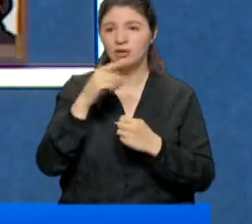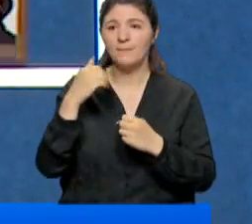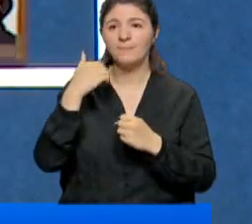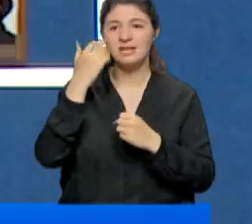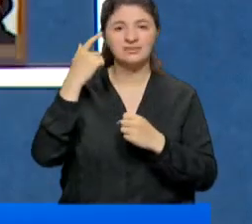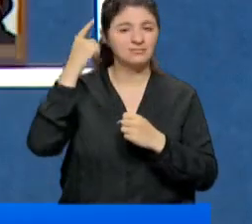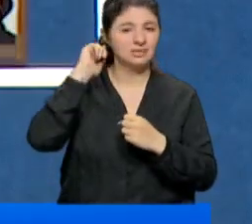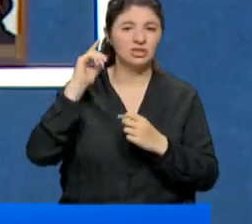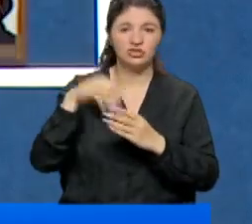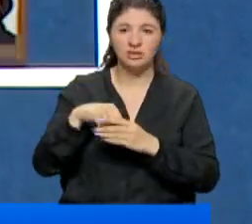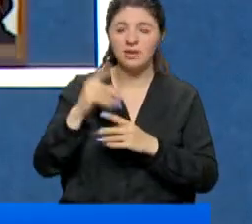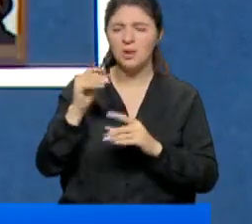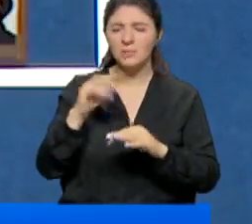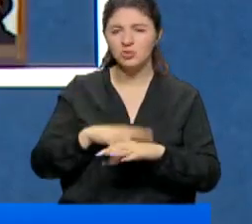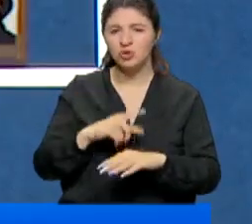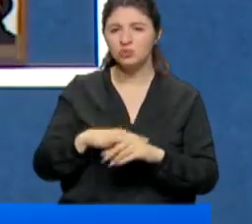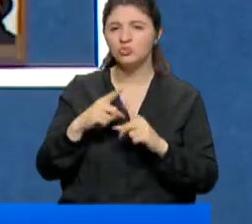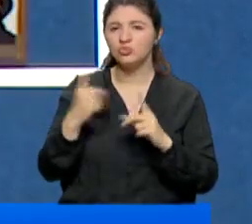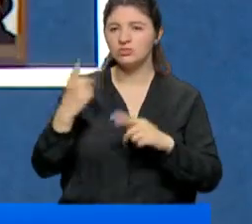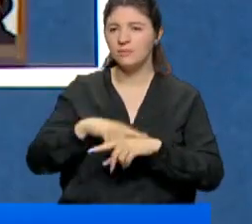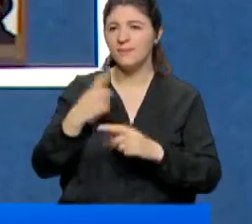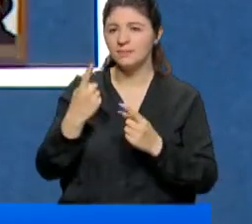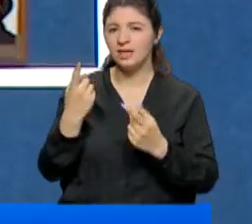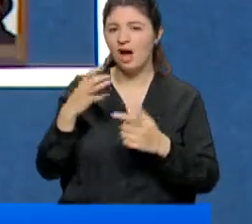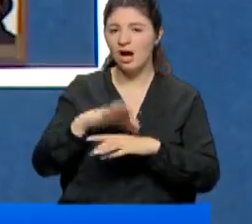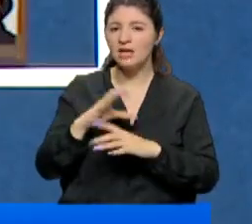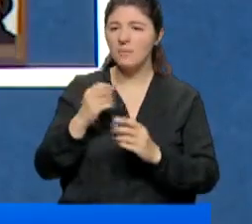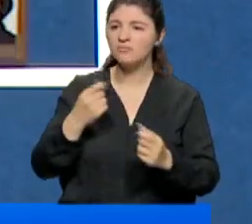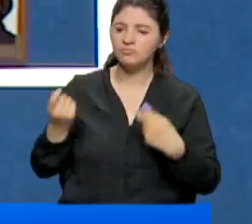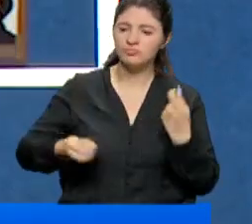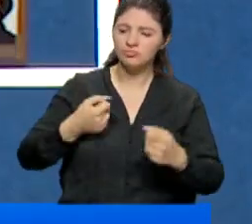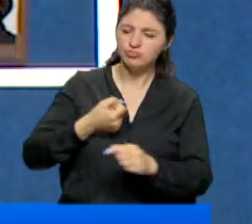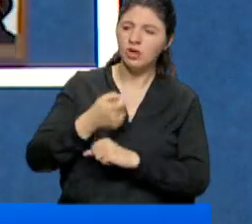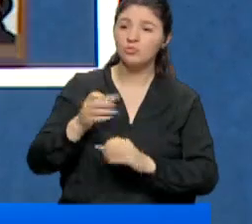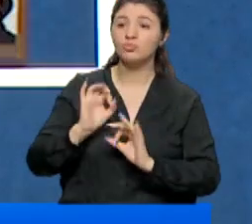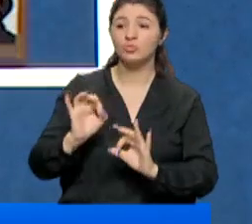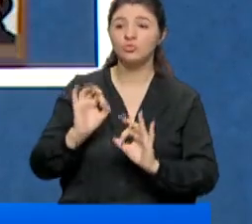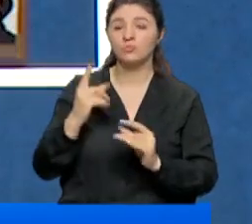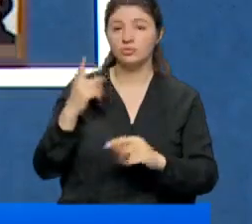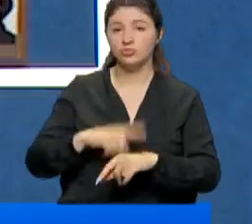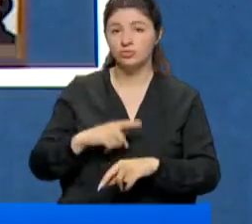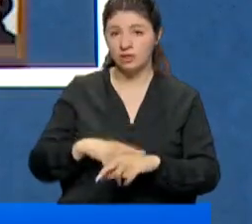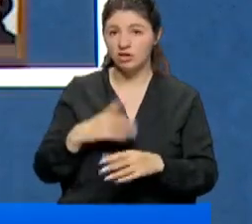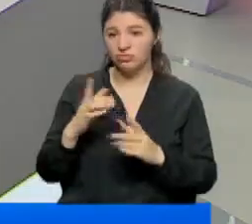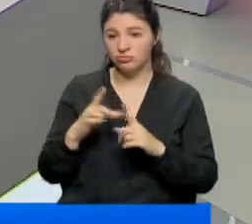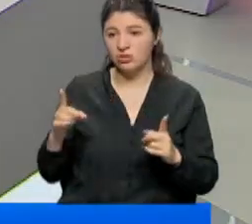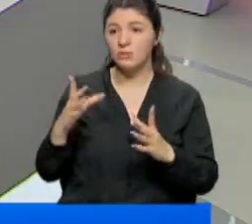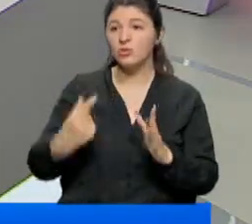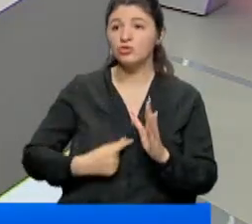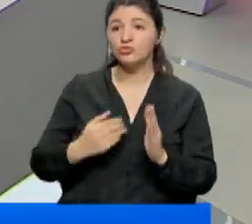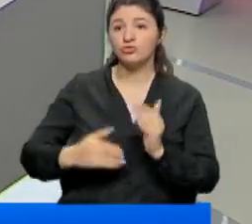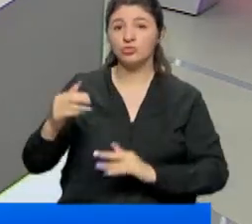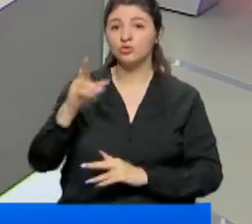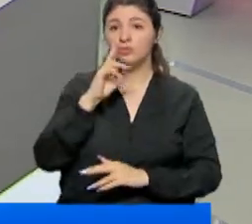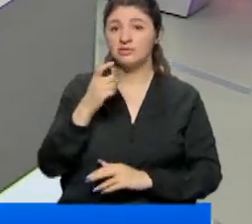cevherde böyle bir süreç uzun soluklu bir süreç ama baş etmesi mümkün bir süre çok önemli Umudumuz giderek